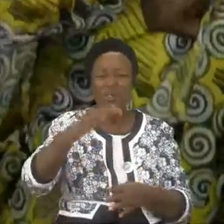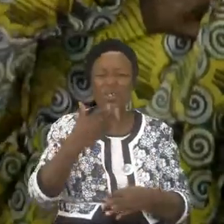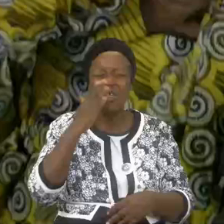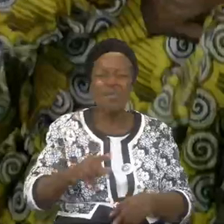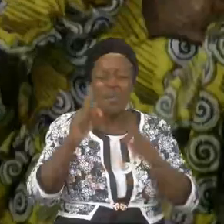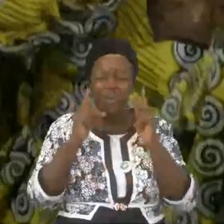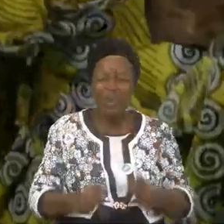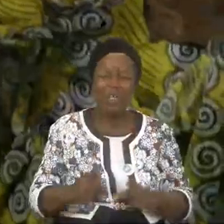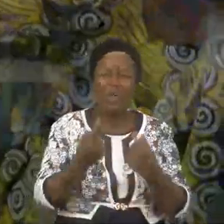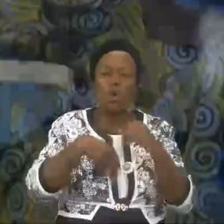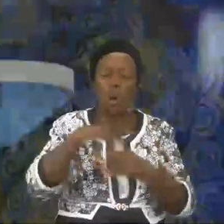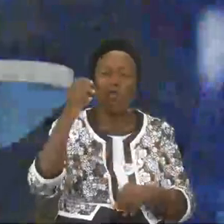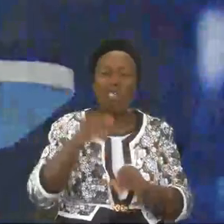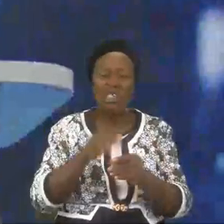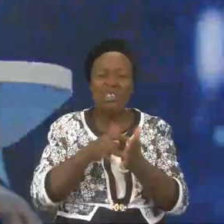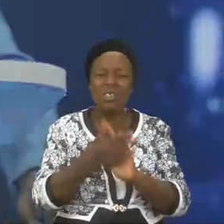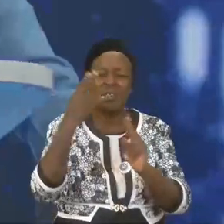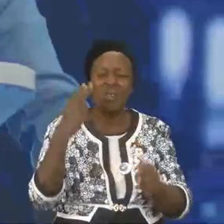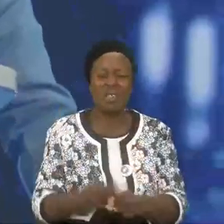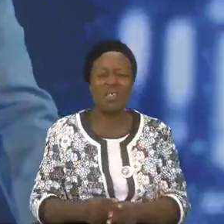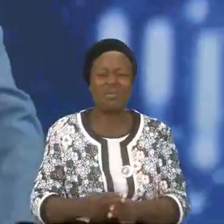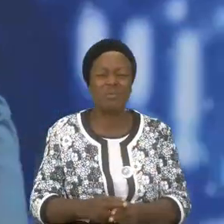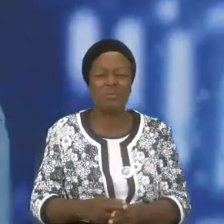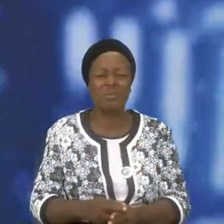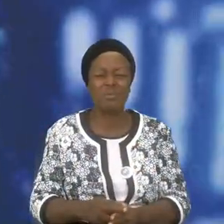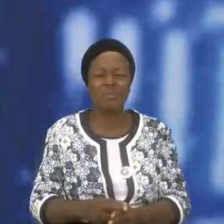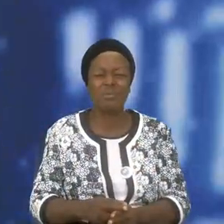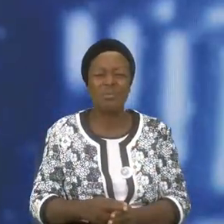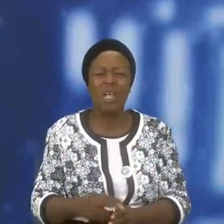personnalité maléfique, sors au nom de Jésus.